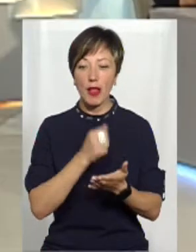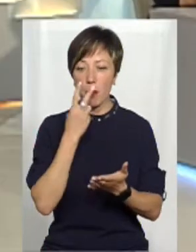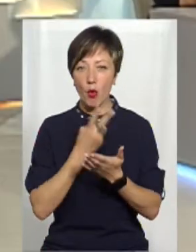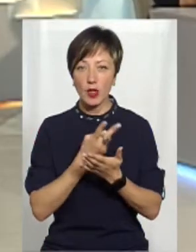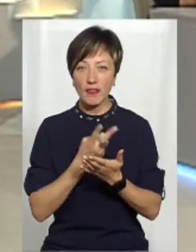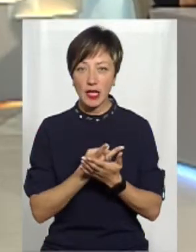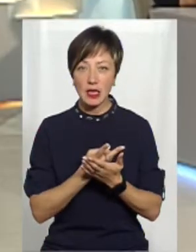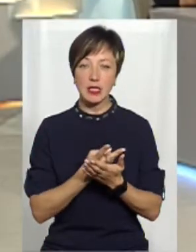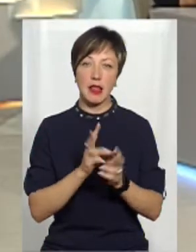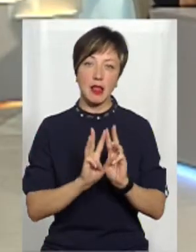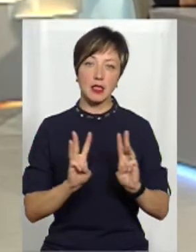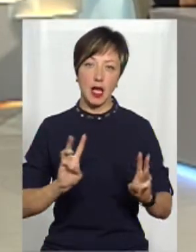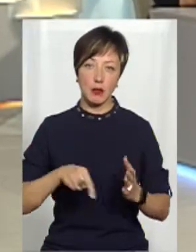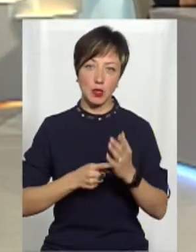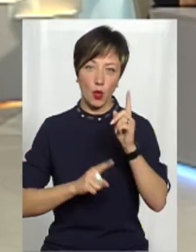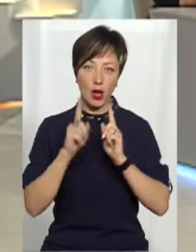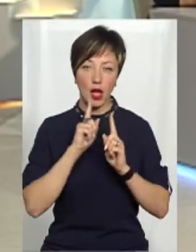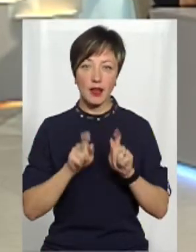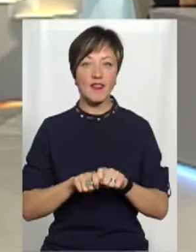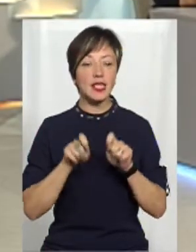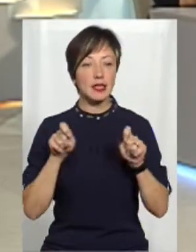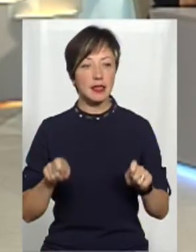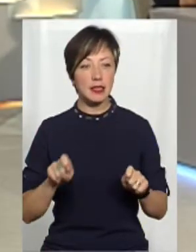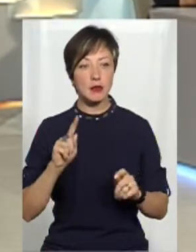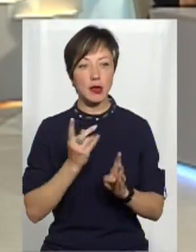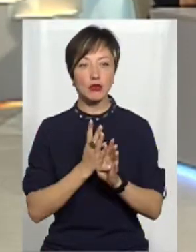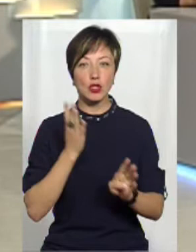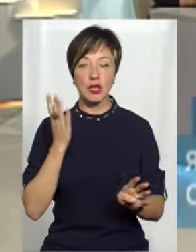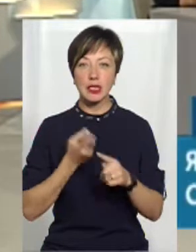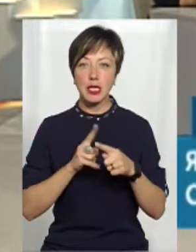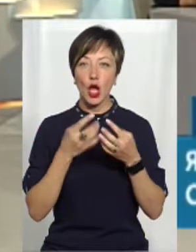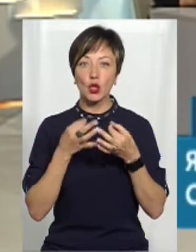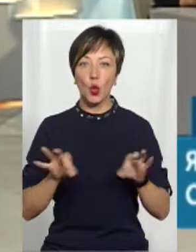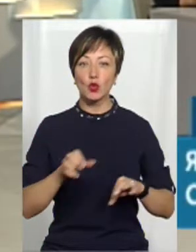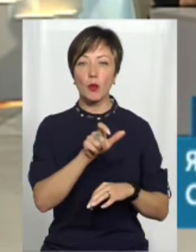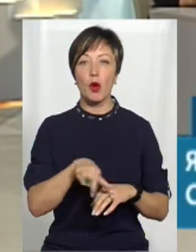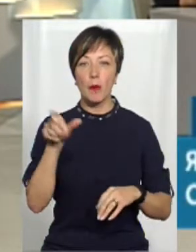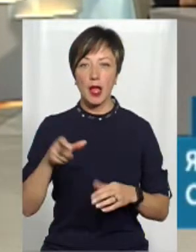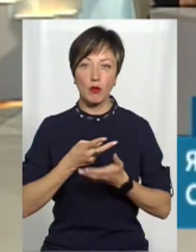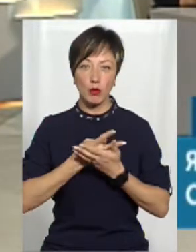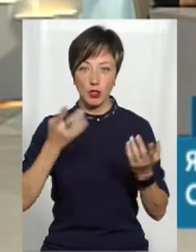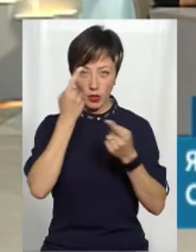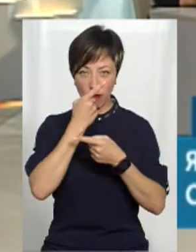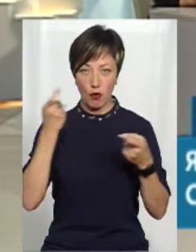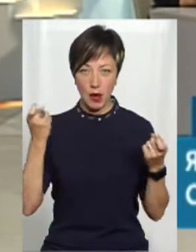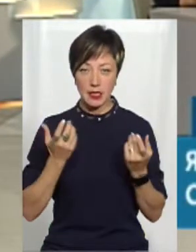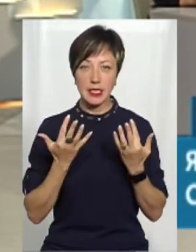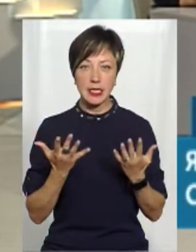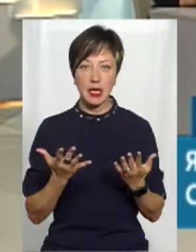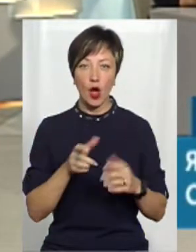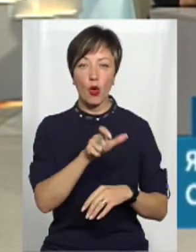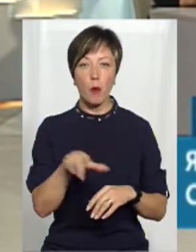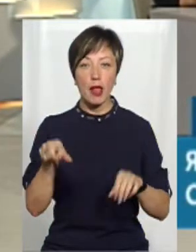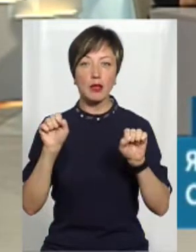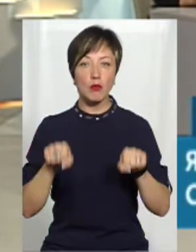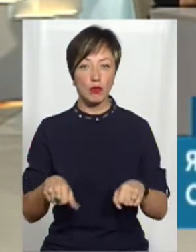на сайті, так само на сайті міської ради. Відкритість, ну, насамперед, відкритість – це доступ громадян до публічної інформації, наскільки